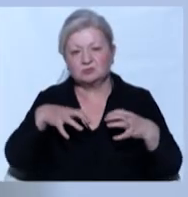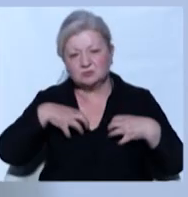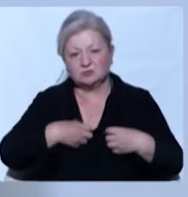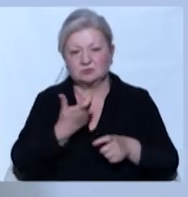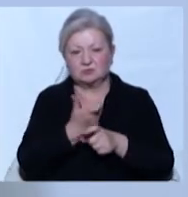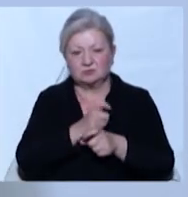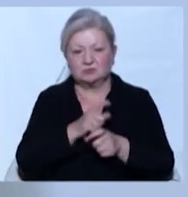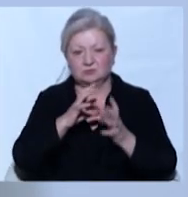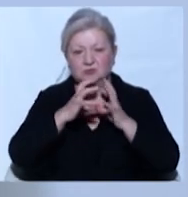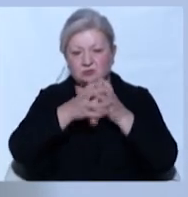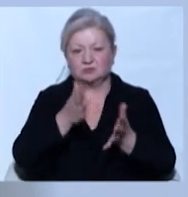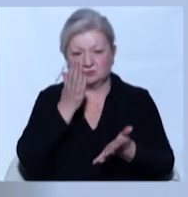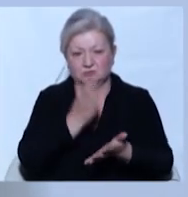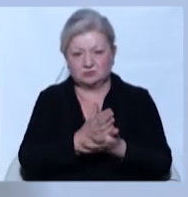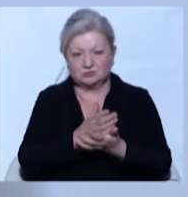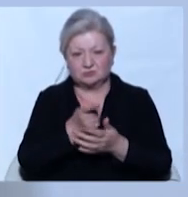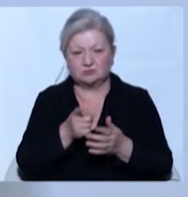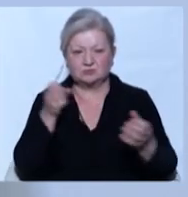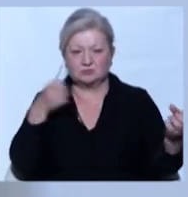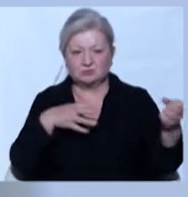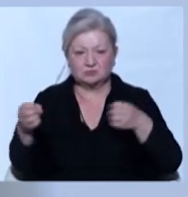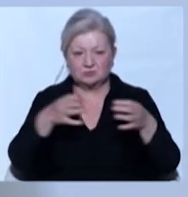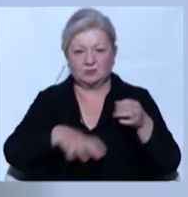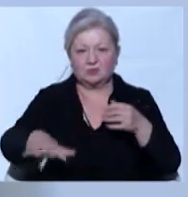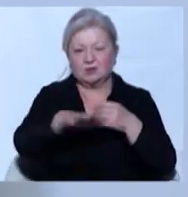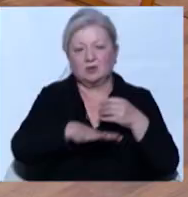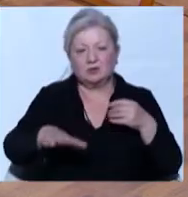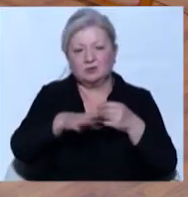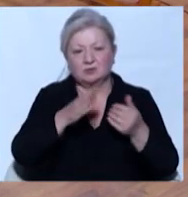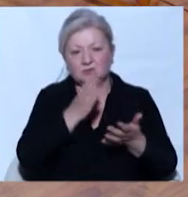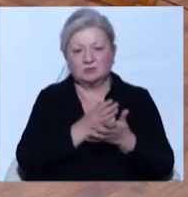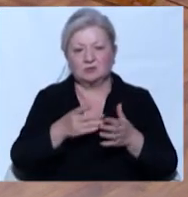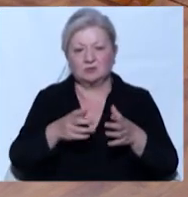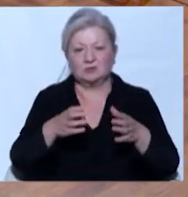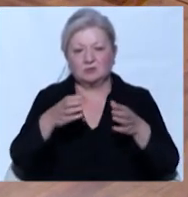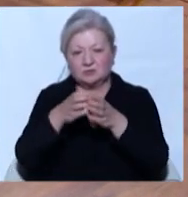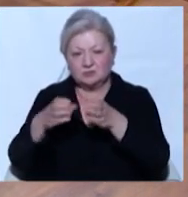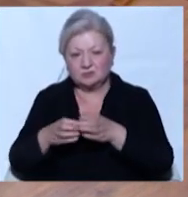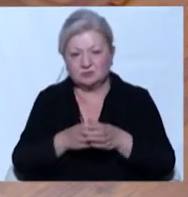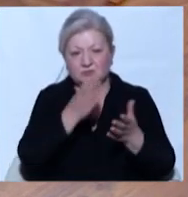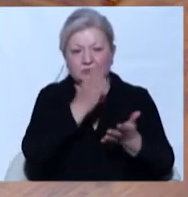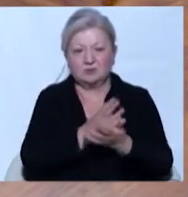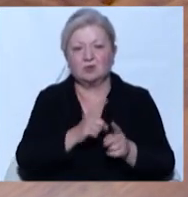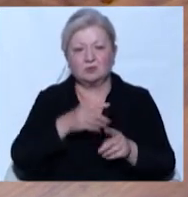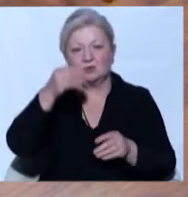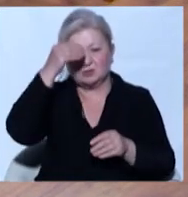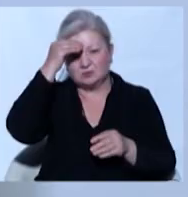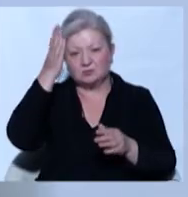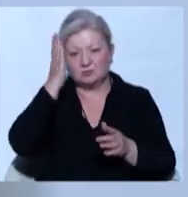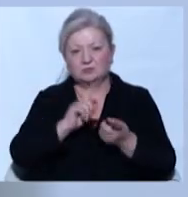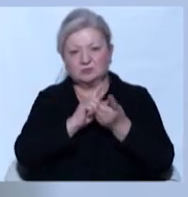დღეს მსოფლიოში გვევლინება კონფლიქტურ ტერიტორიებად, კონფლიქტურ რეგიონებად და რომელიც იმედია